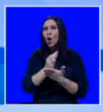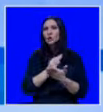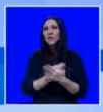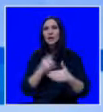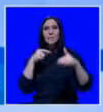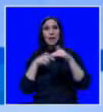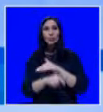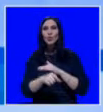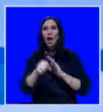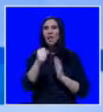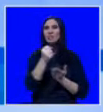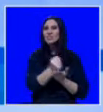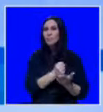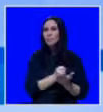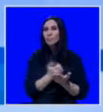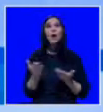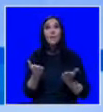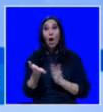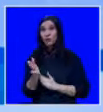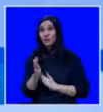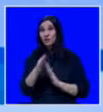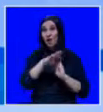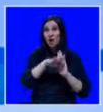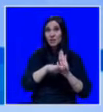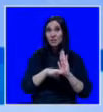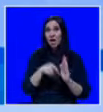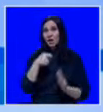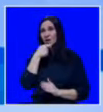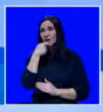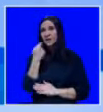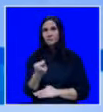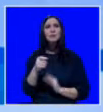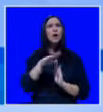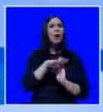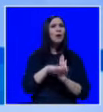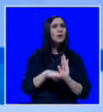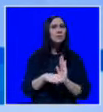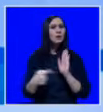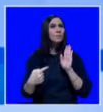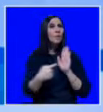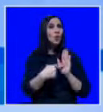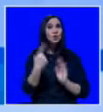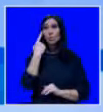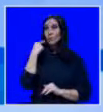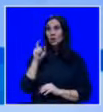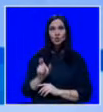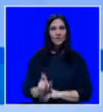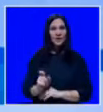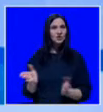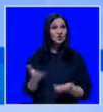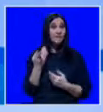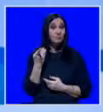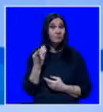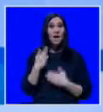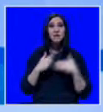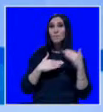от матурата и дипломата. Къде отидоха критериите изпити, критериите да покаже един млад човек, че става за